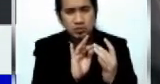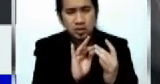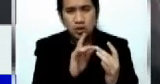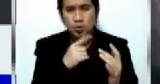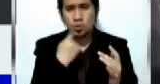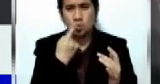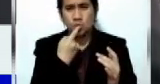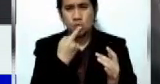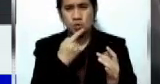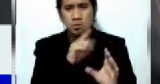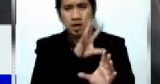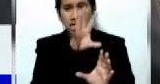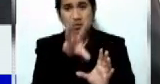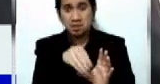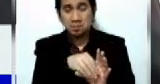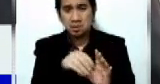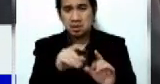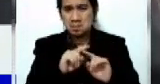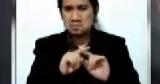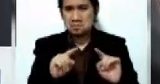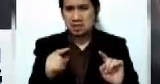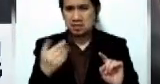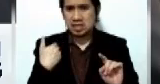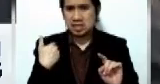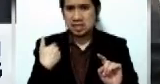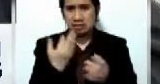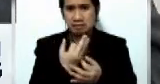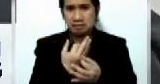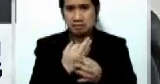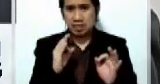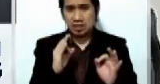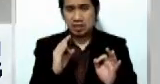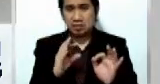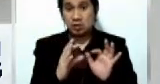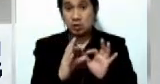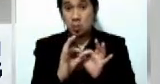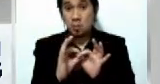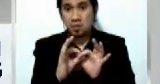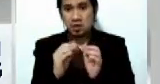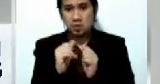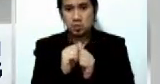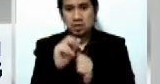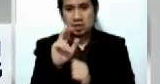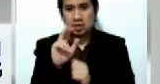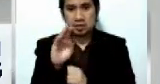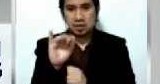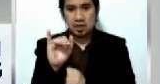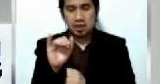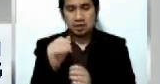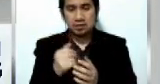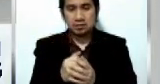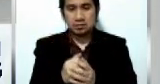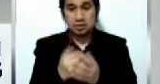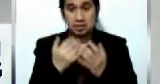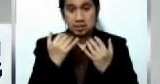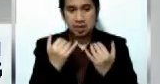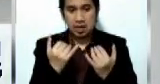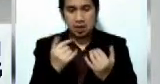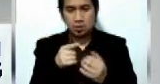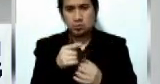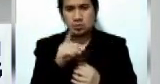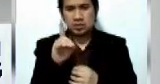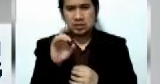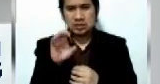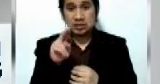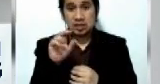who are not free at this point in time to cooperate with the NBI. Lumalabas din na si Decena ang kausap ng napatay asset naman ng PIDEA